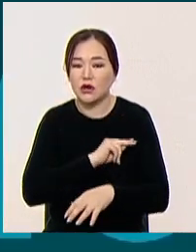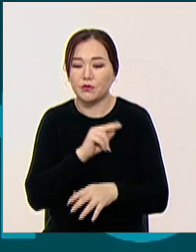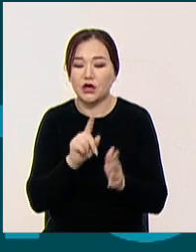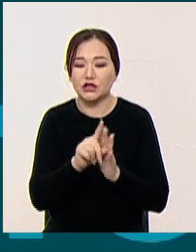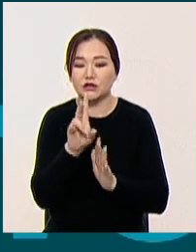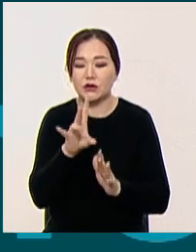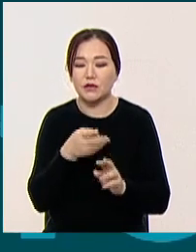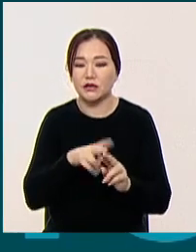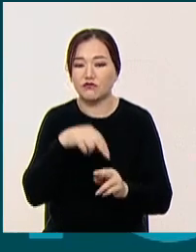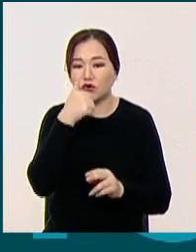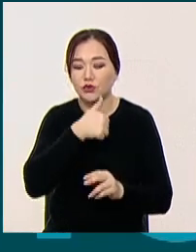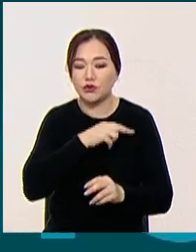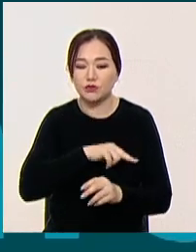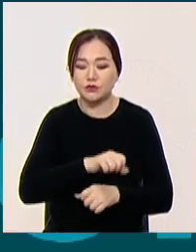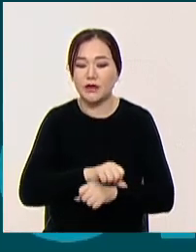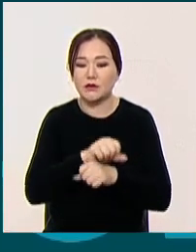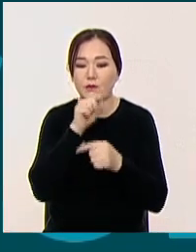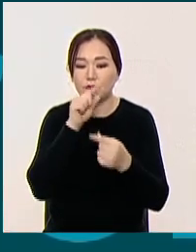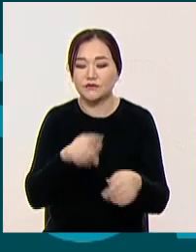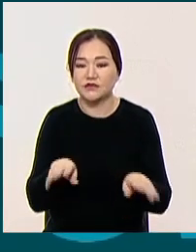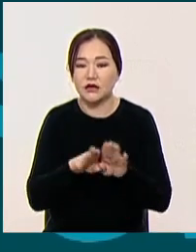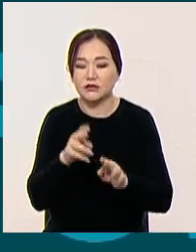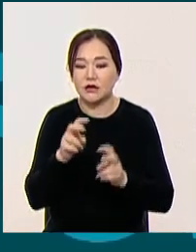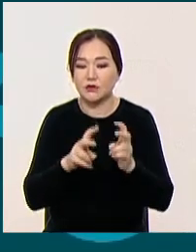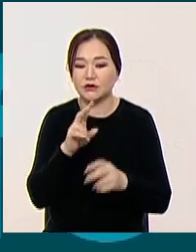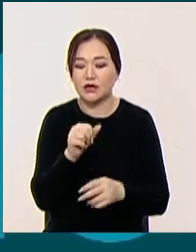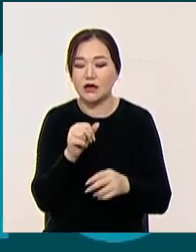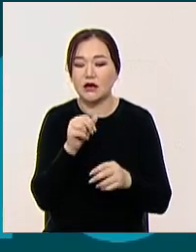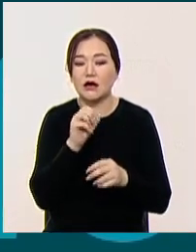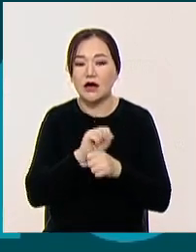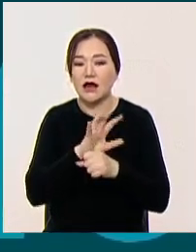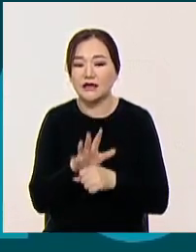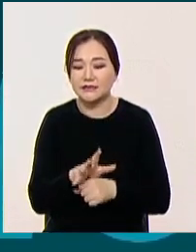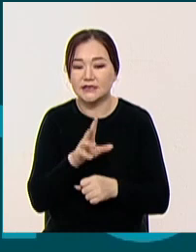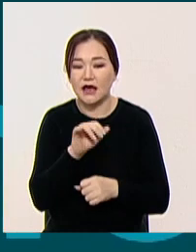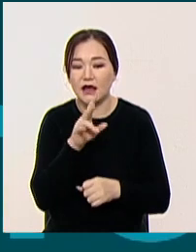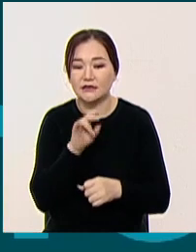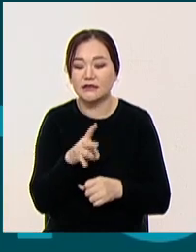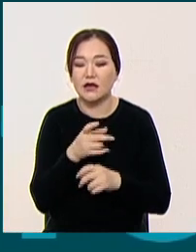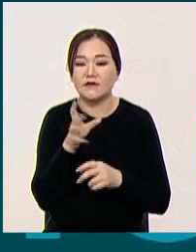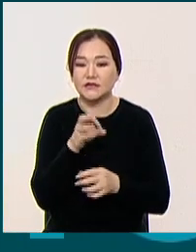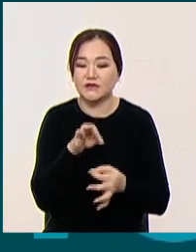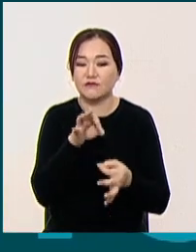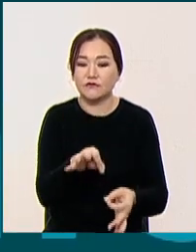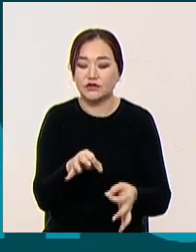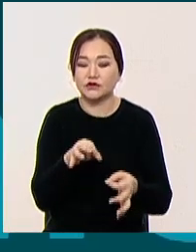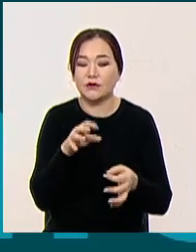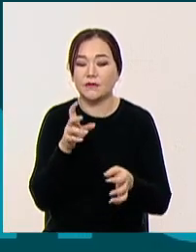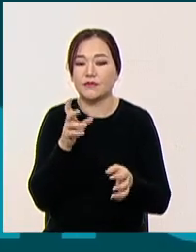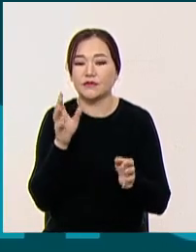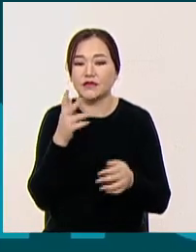ноября этого года рабочие протестовали против закрытия завода на карантин. При этом каждый вынужденный простой оборачивается